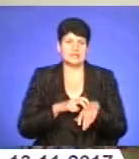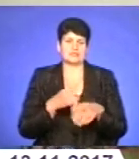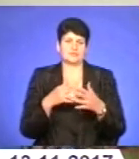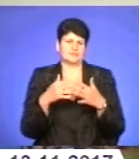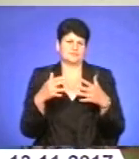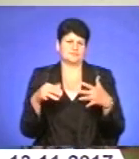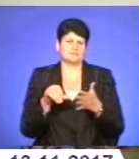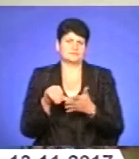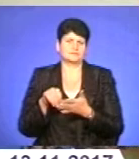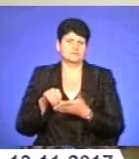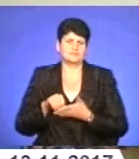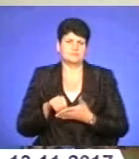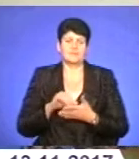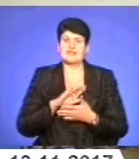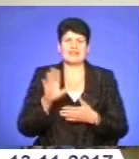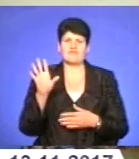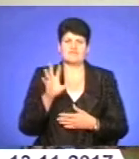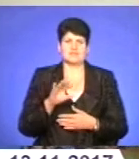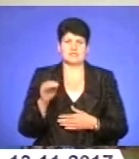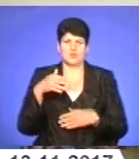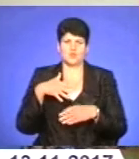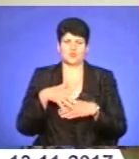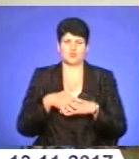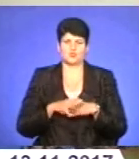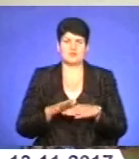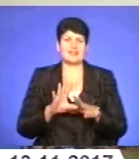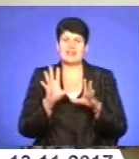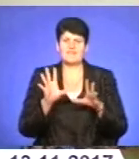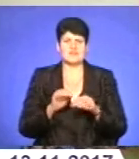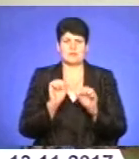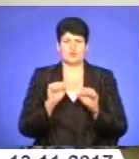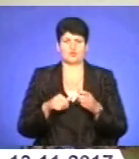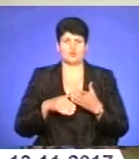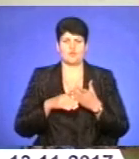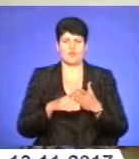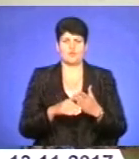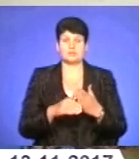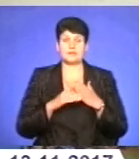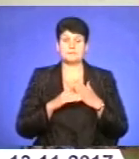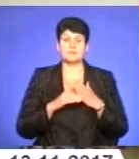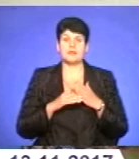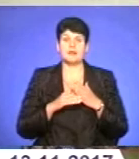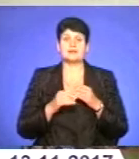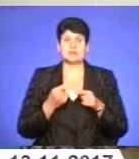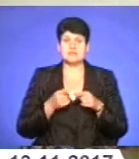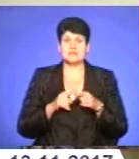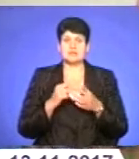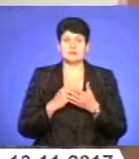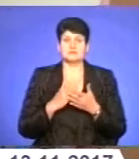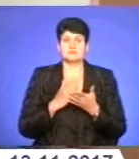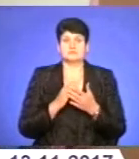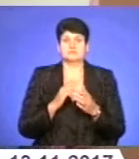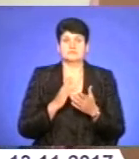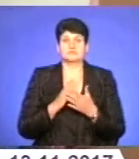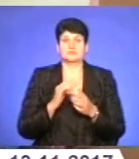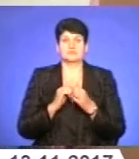інших представників, не всі розуміють, не всі можуть допомогти. От, власне, от з тим я стикаюся дуже часто.